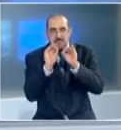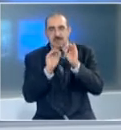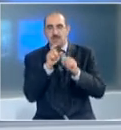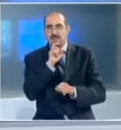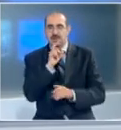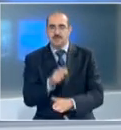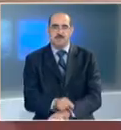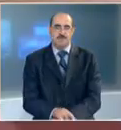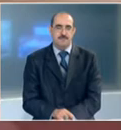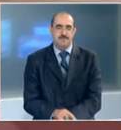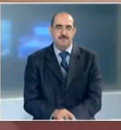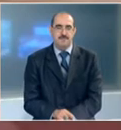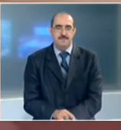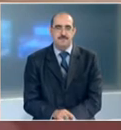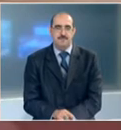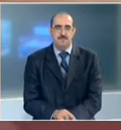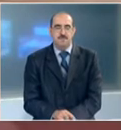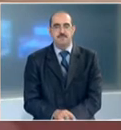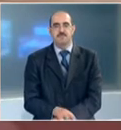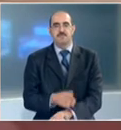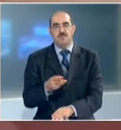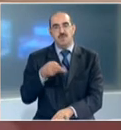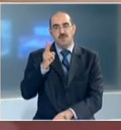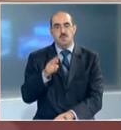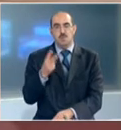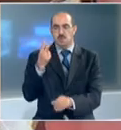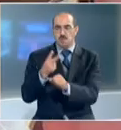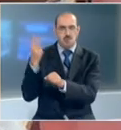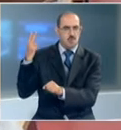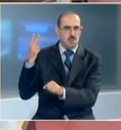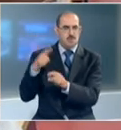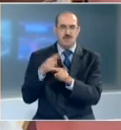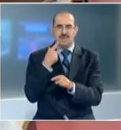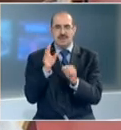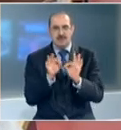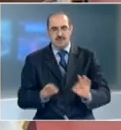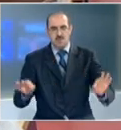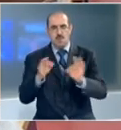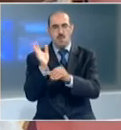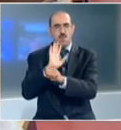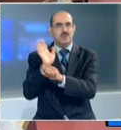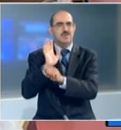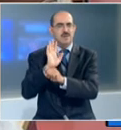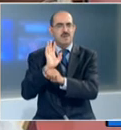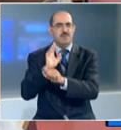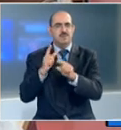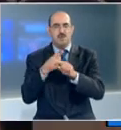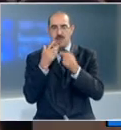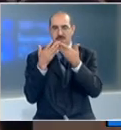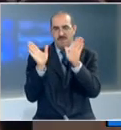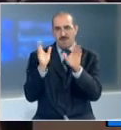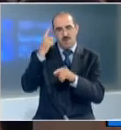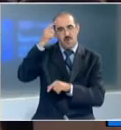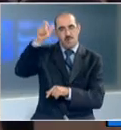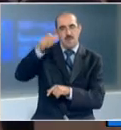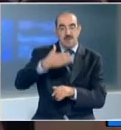طه شعبان. بعد أكثر من عقدين من الزمن، قاعة سينما السعادة بمعسكر تفتح أبوابها